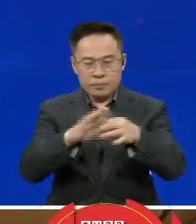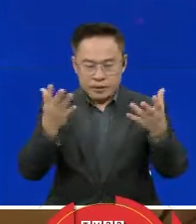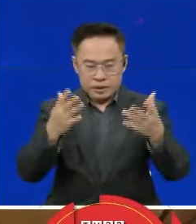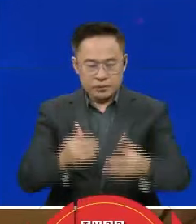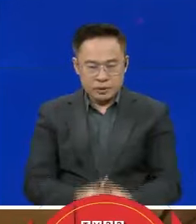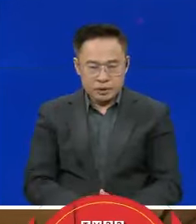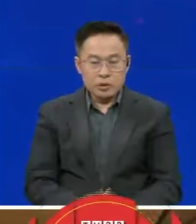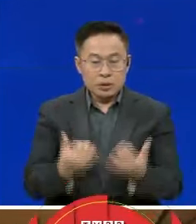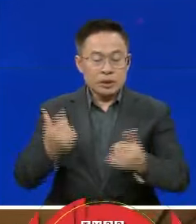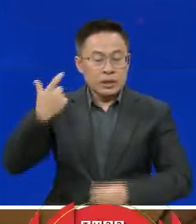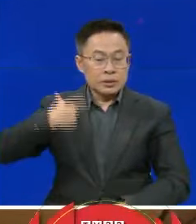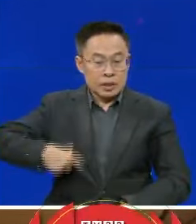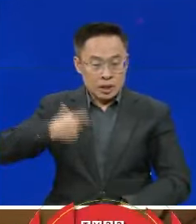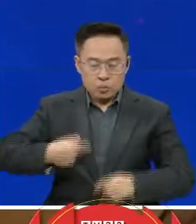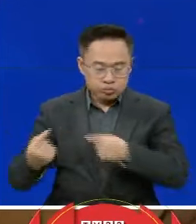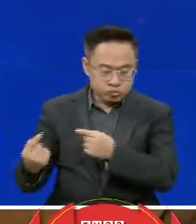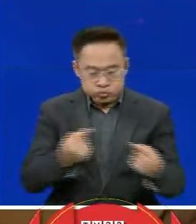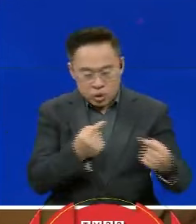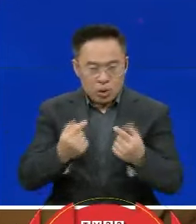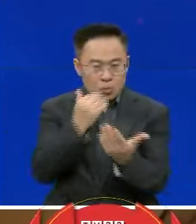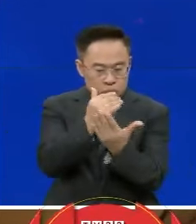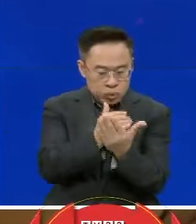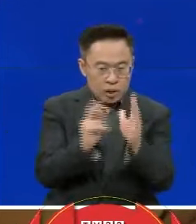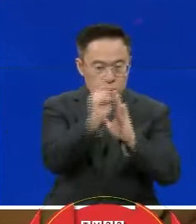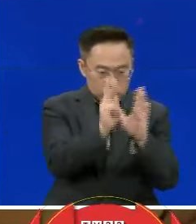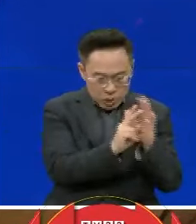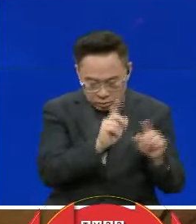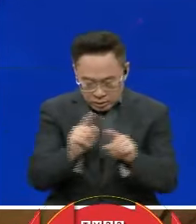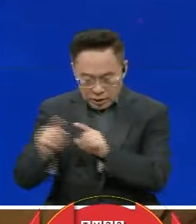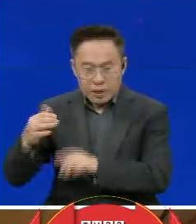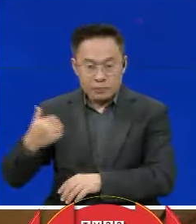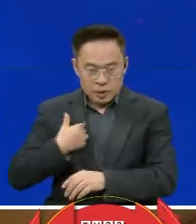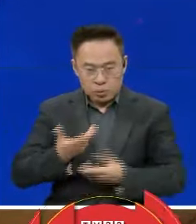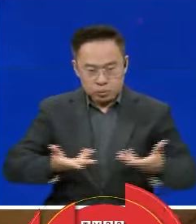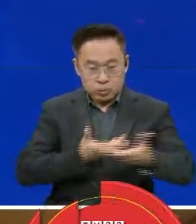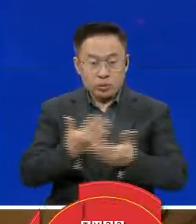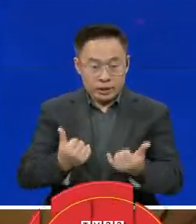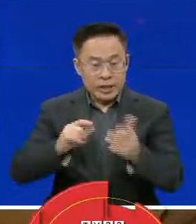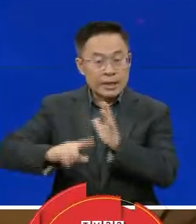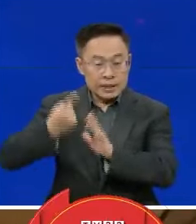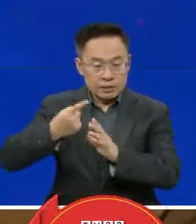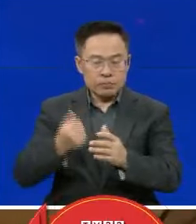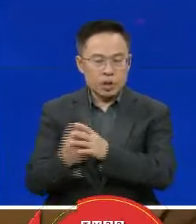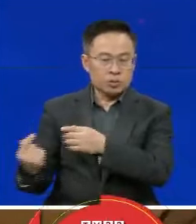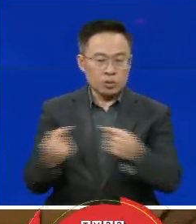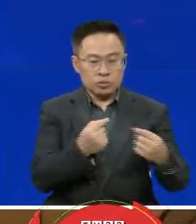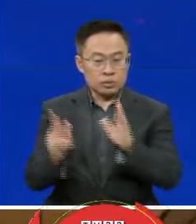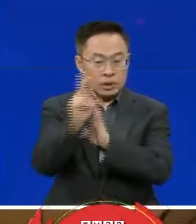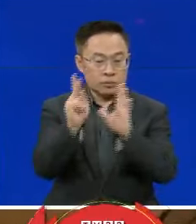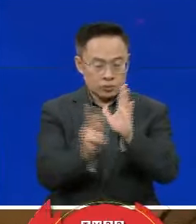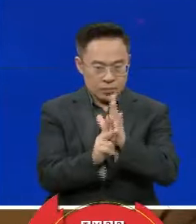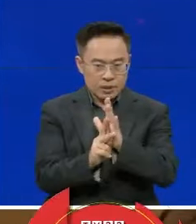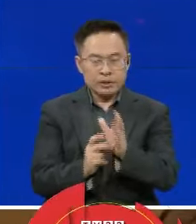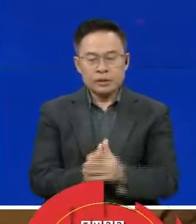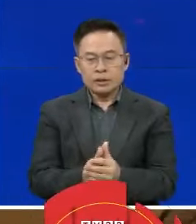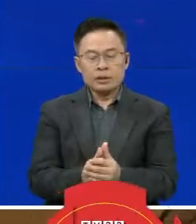อกว่าจะมีการประชุมหารือกันหลากหลายประเด็นของกฎหมายค่ะซึ่งก็ถือว่าตอนนี้ได้เข้าสู่กระบวนการต่อสู้ทางกฎหมายแล้วก็เป็น